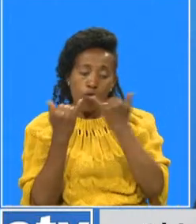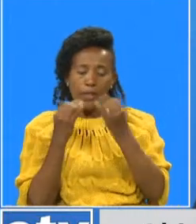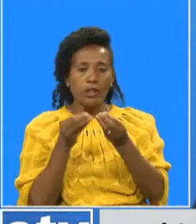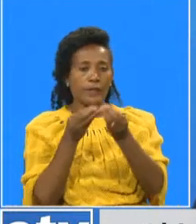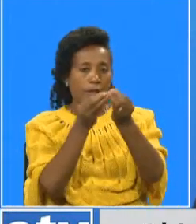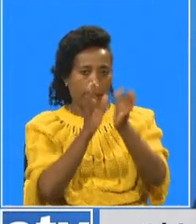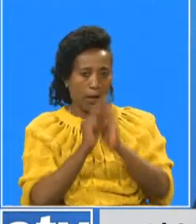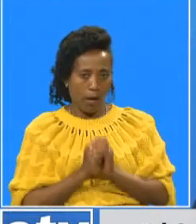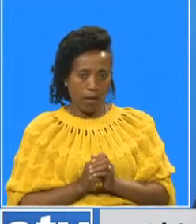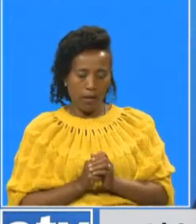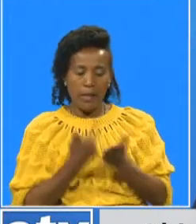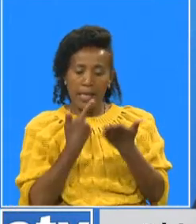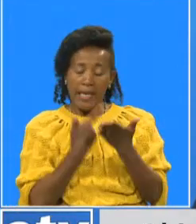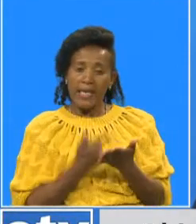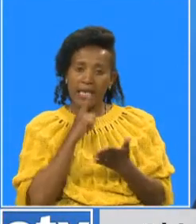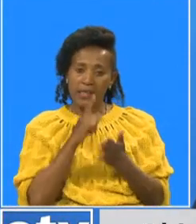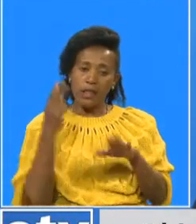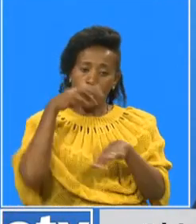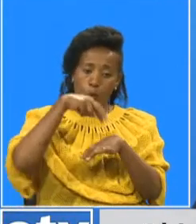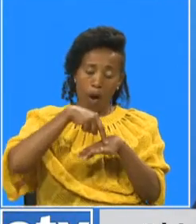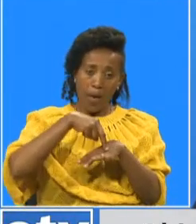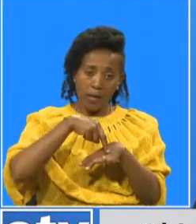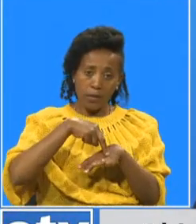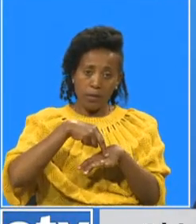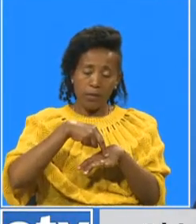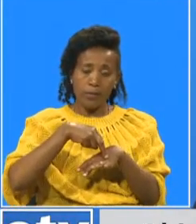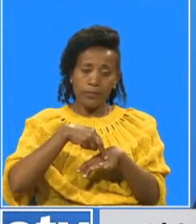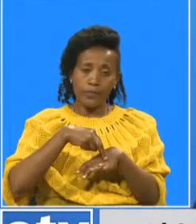ሰጥተናል እነዚህ ተቋማት ያው